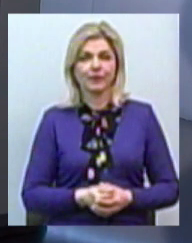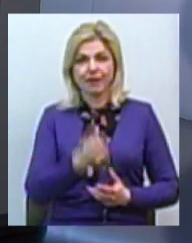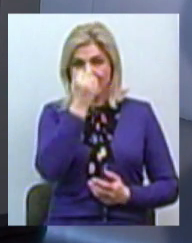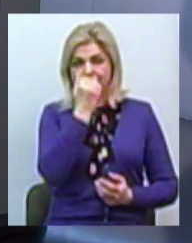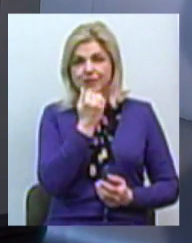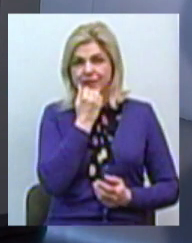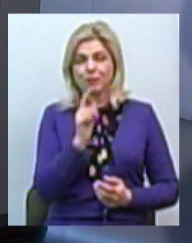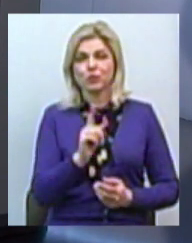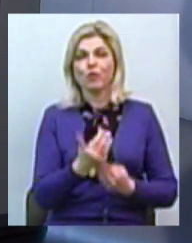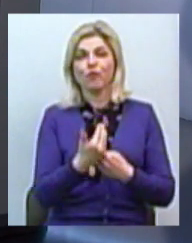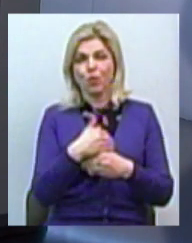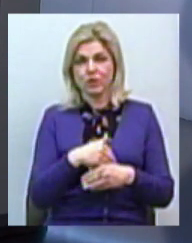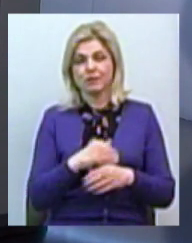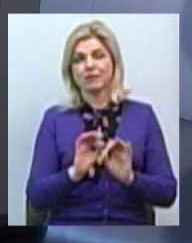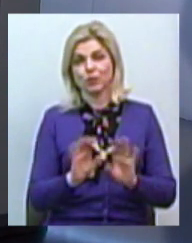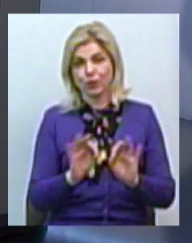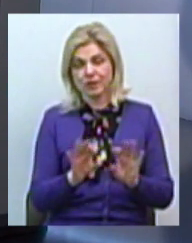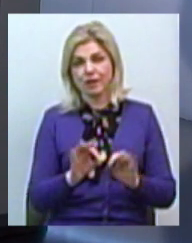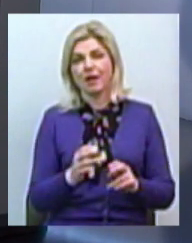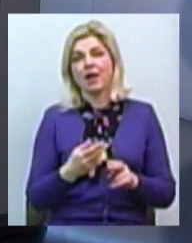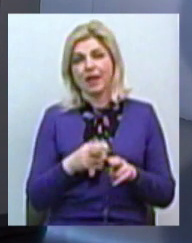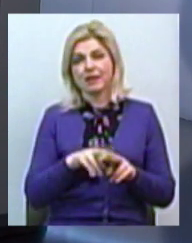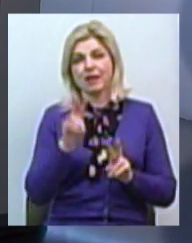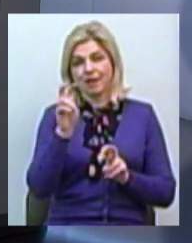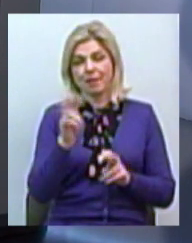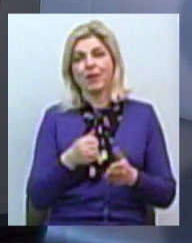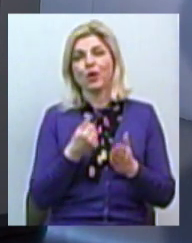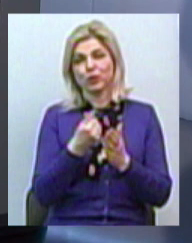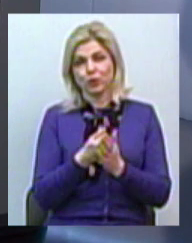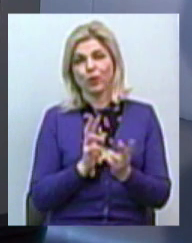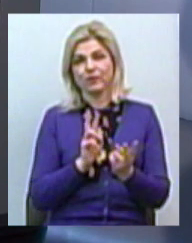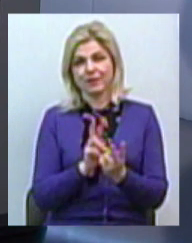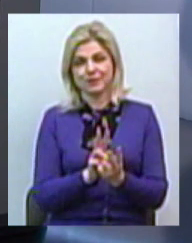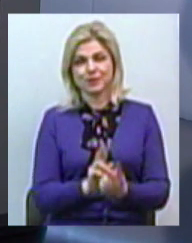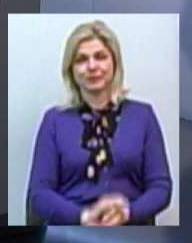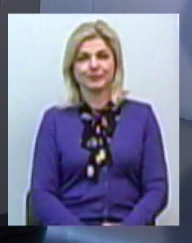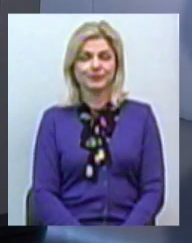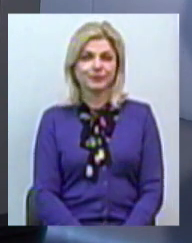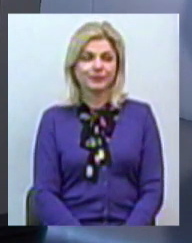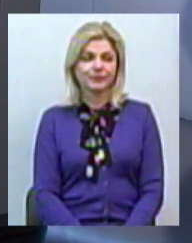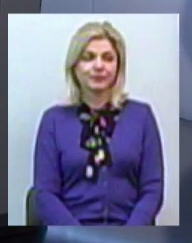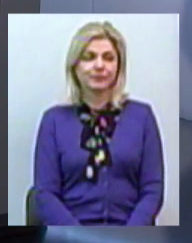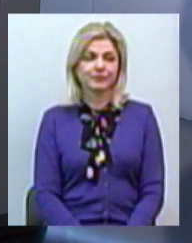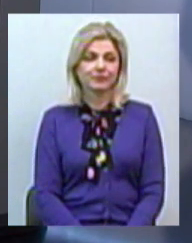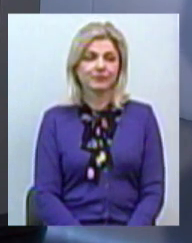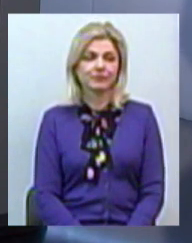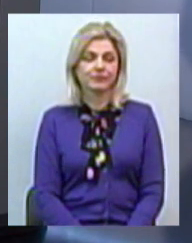що сьогодні були у нас в студії. Це була тема дня. Дмитро Карнацький був сьогодні з нами.